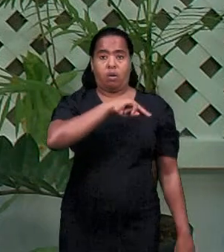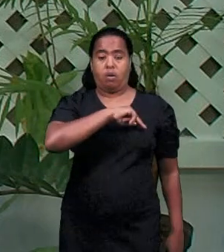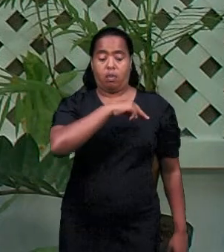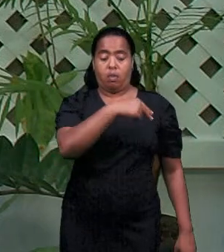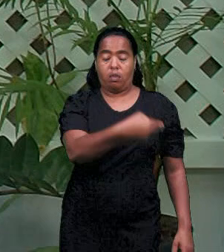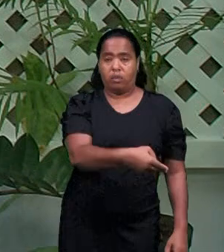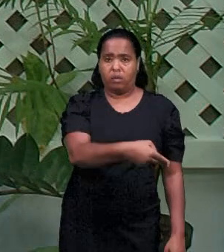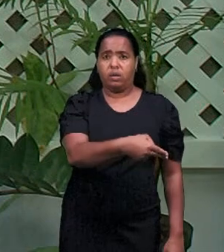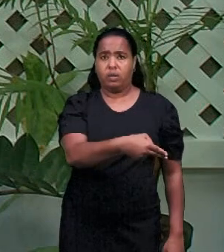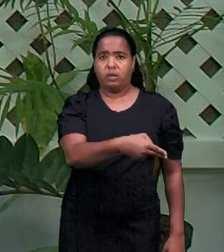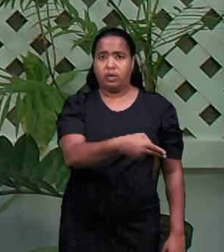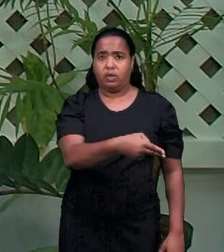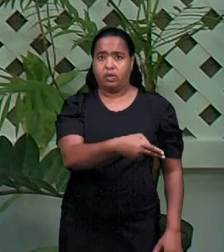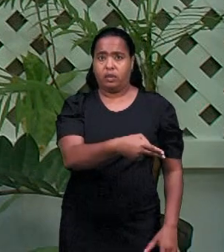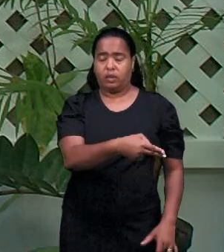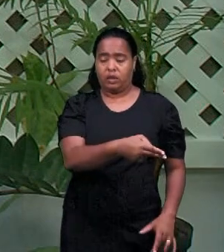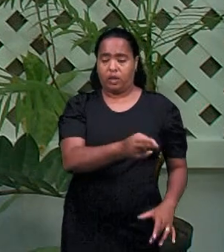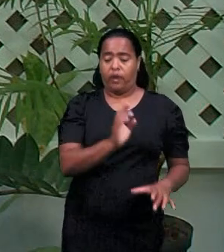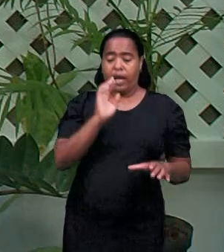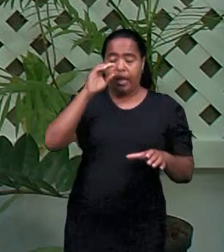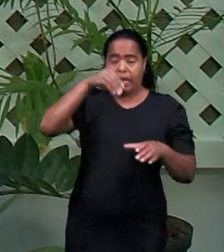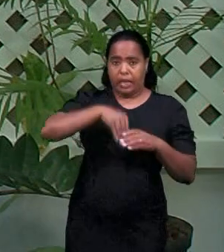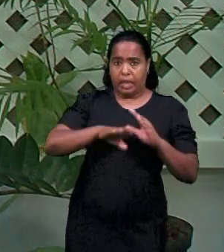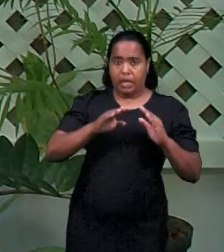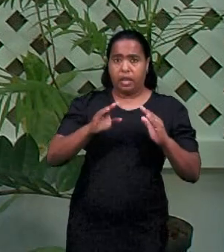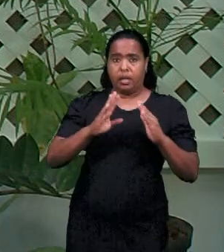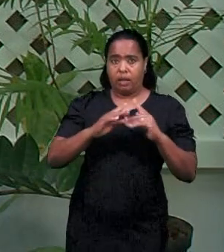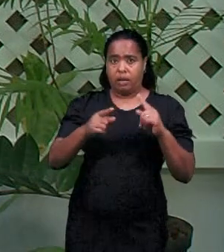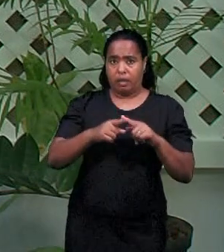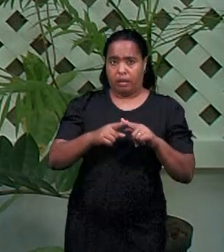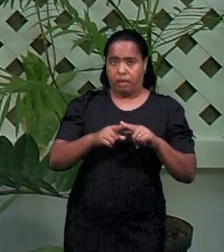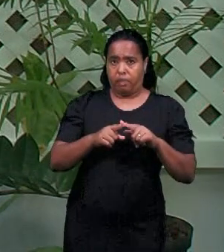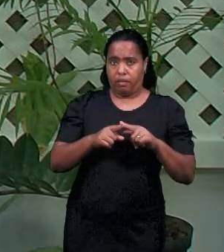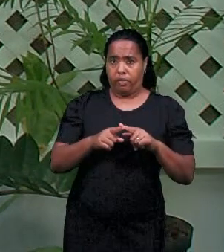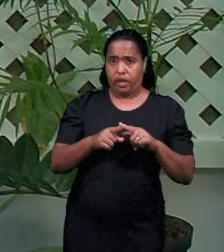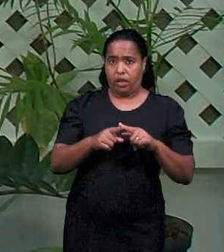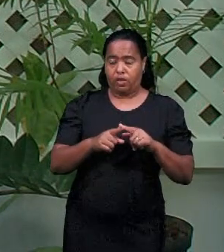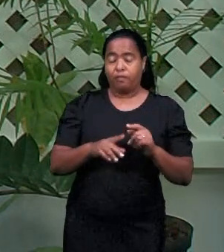il est parti de l'intérieur de l'Église fidèle.